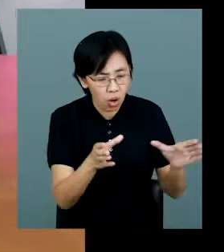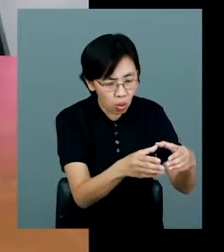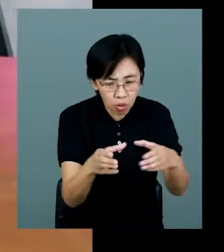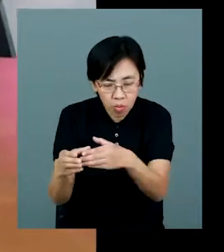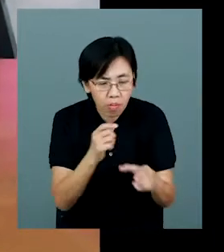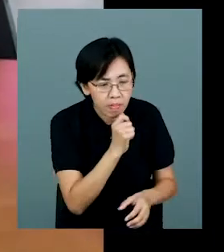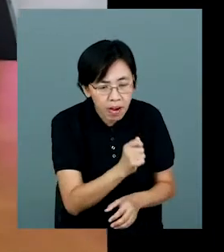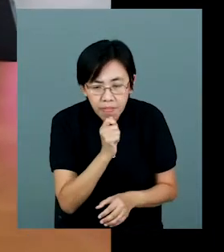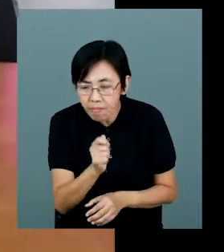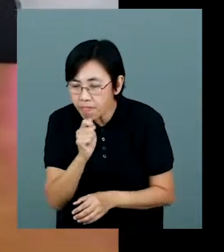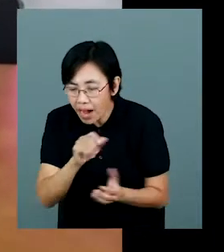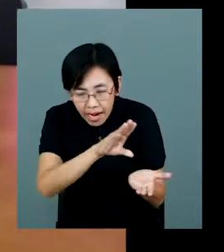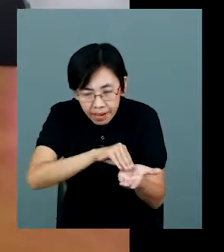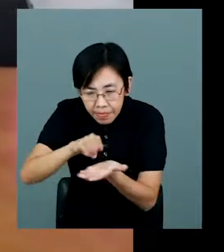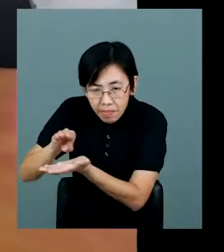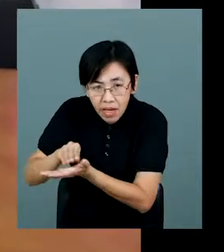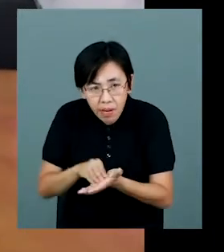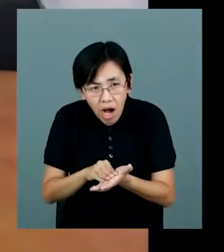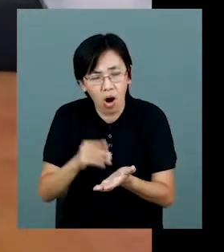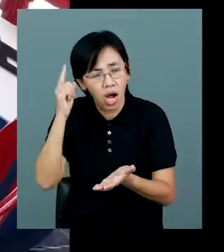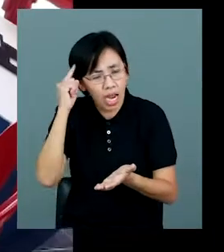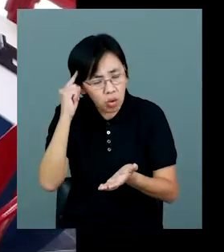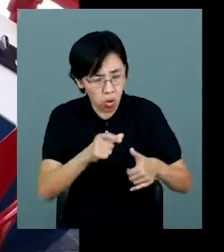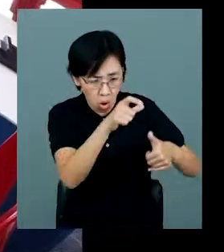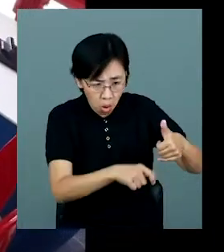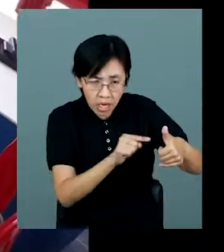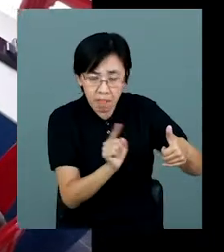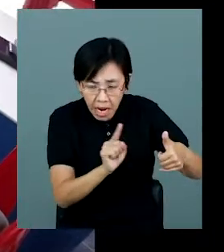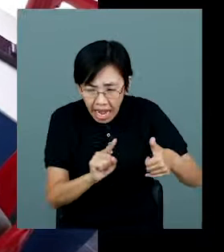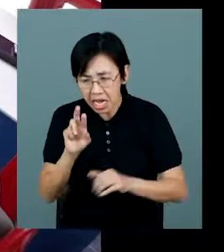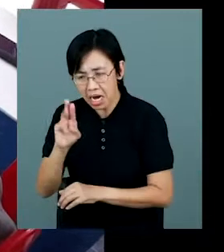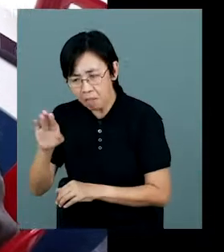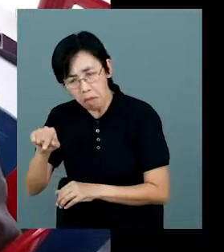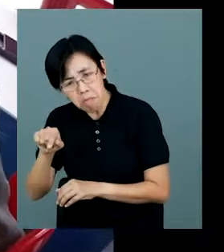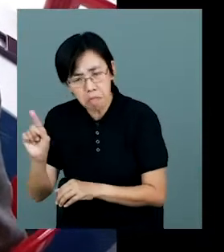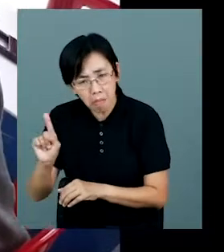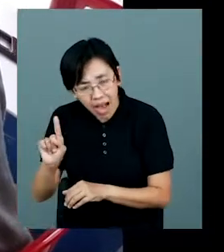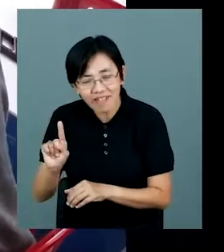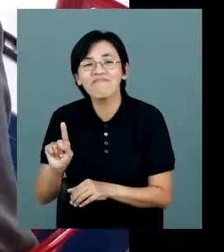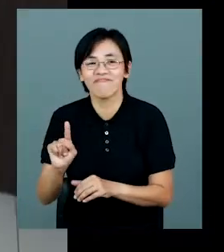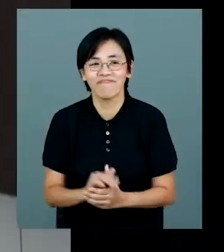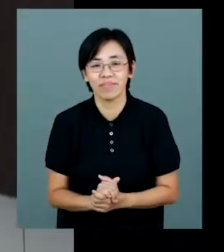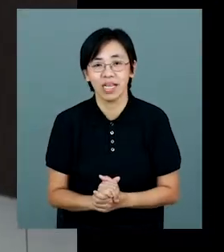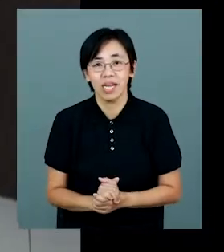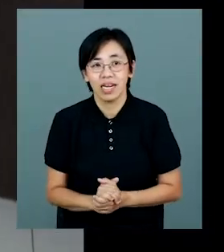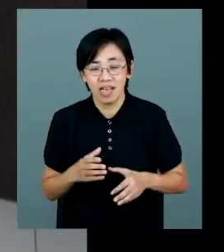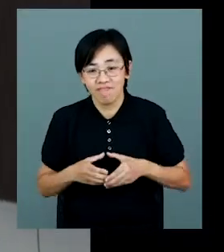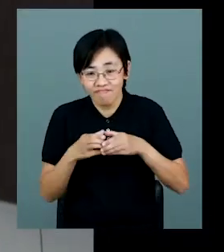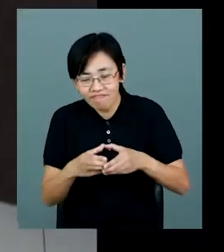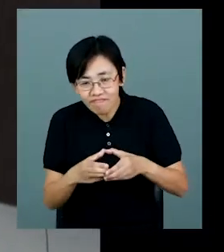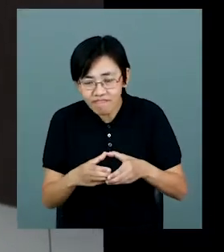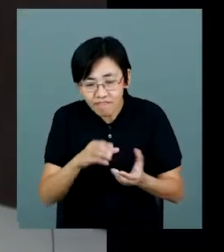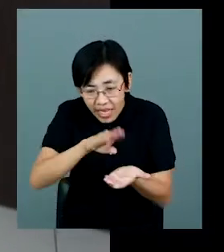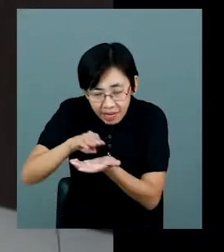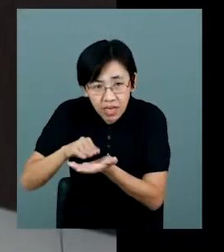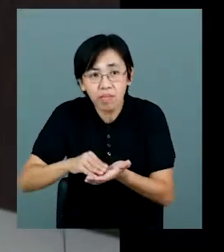ว่าตัวปัจจัยเชิงบุคคลนะคะแล้วก็ปัจจัยเชิงระบบเนี่ยมันเอื้อหรือไม่เอื้อให้เขาในการทำงานแล้วก็ลงพื้นที่จริงช่วงที่ลงพื้นที่จ